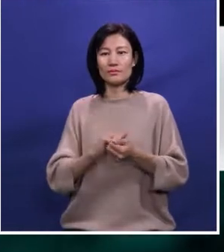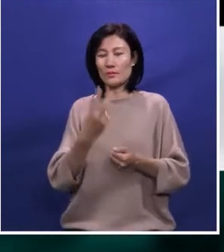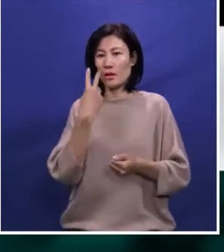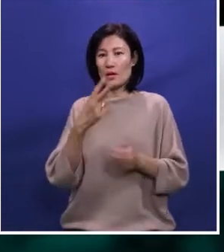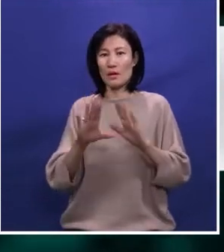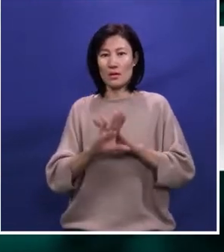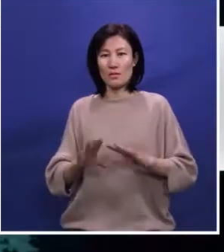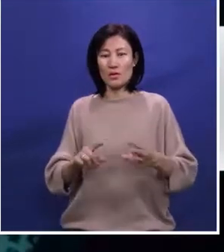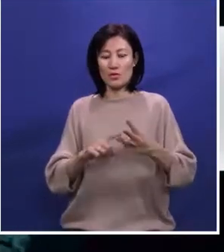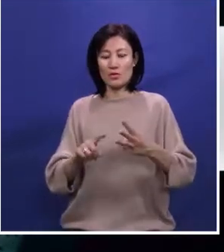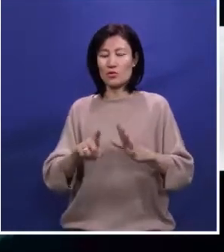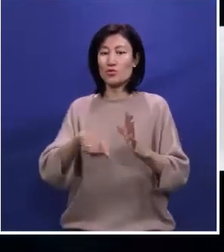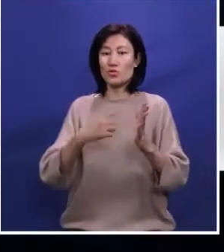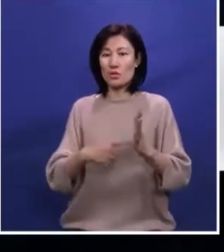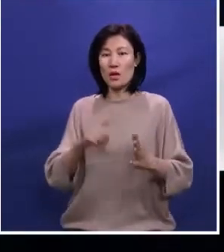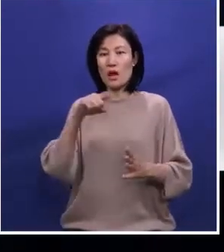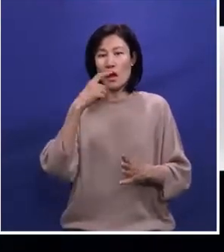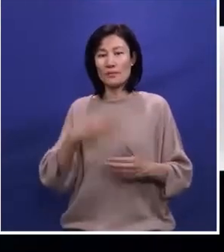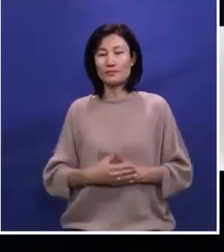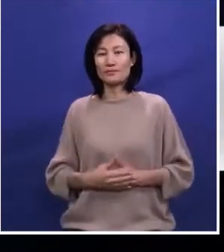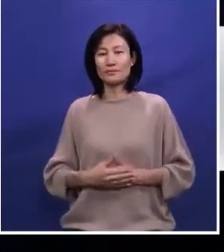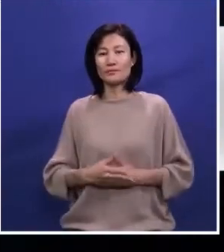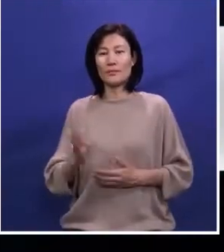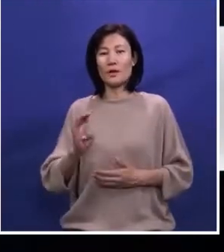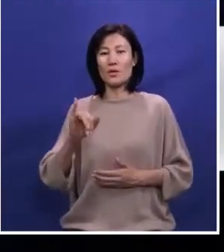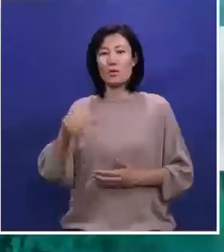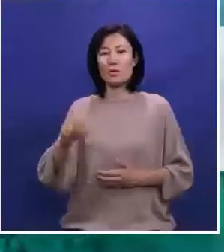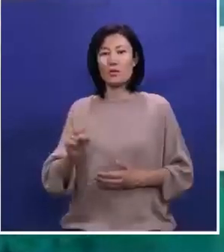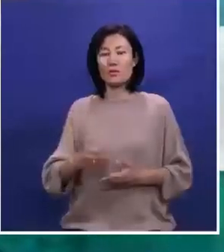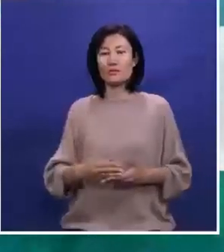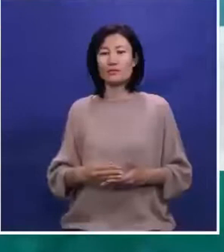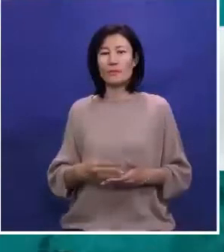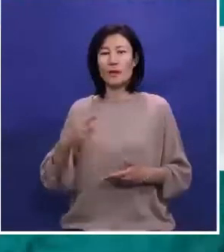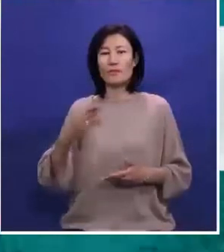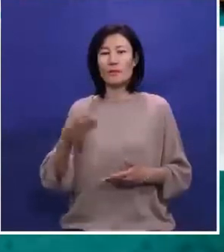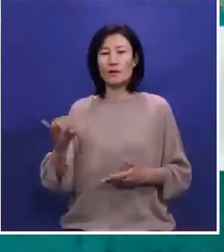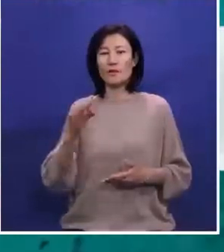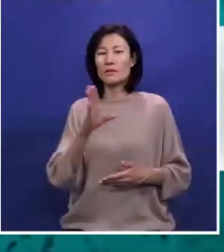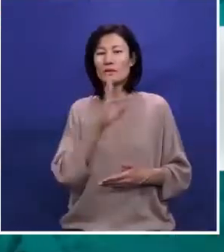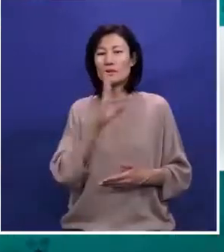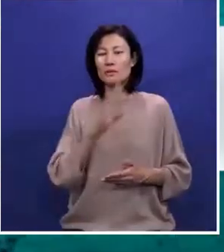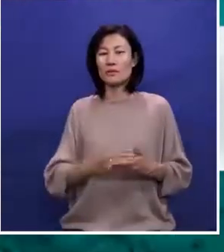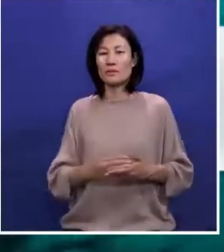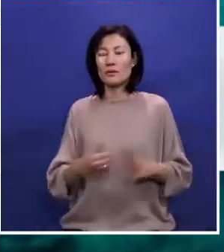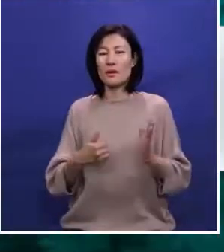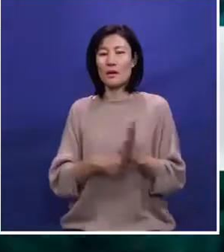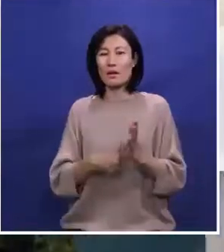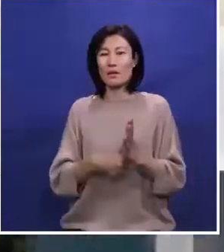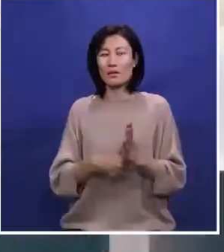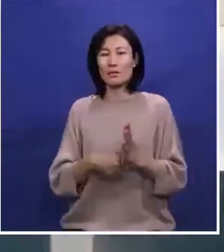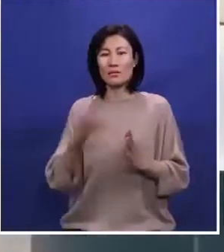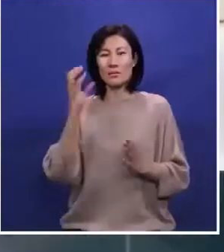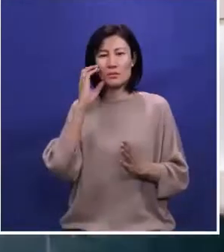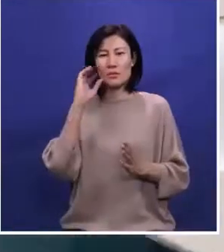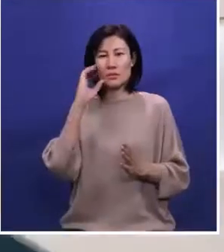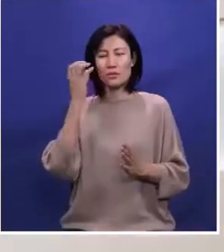төбеме қарама деп. Бірақ әулие ол шартты бұзып қойған. Сонда пері қыз, ішімде 6 айлық балаң бар.